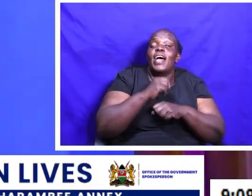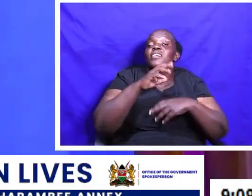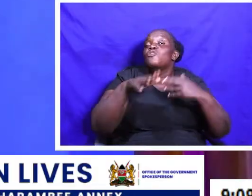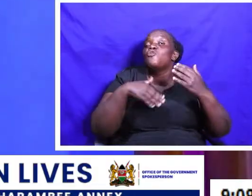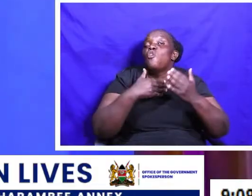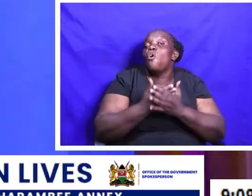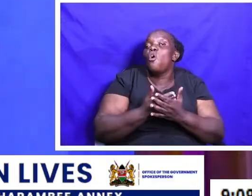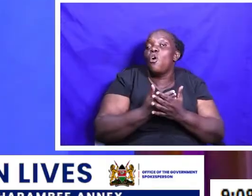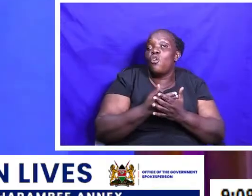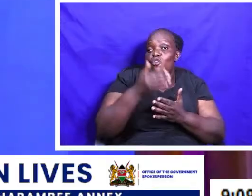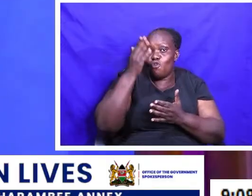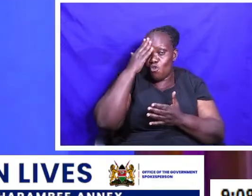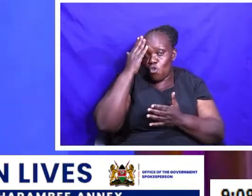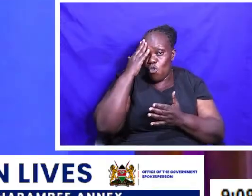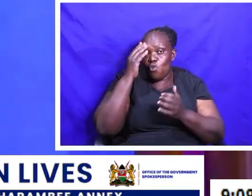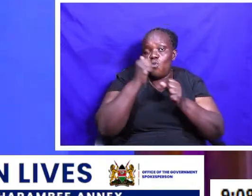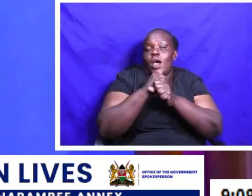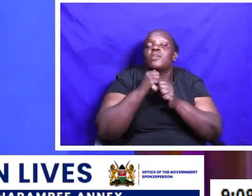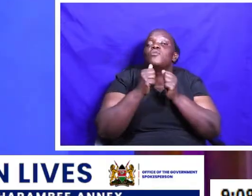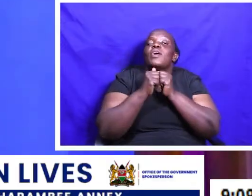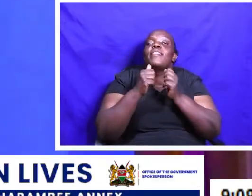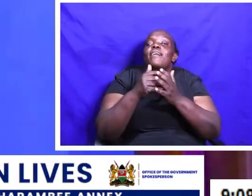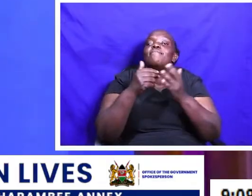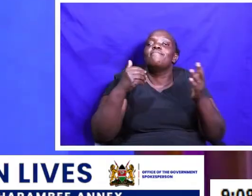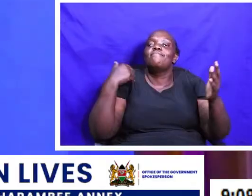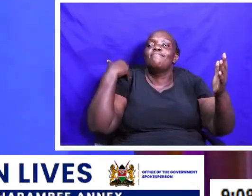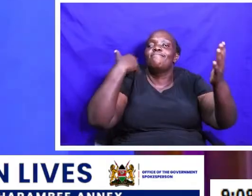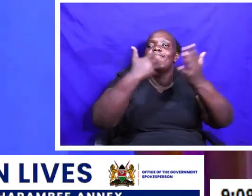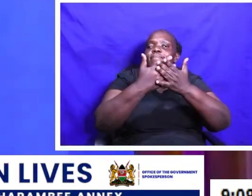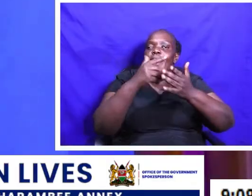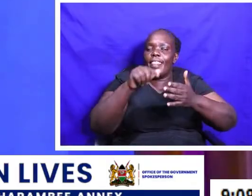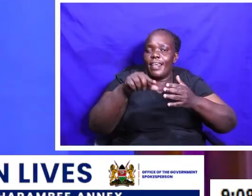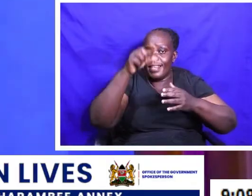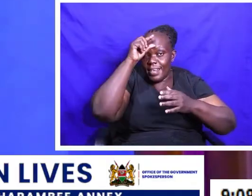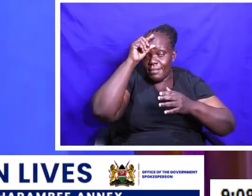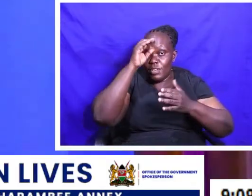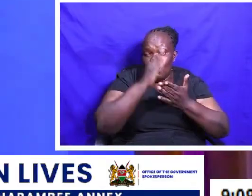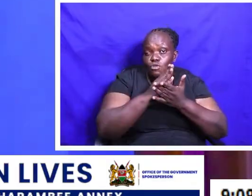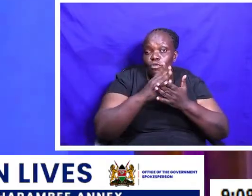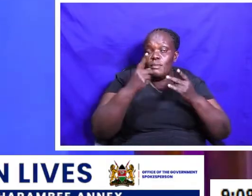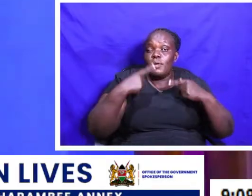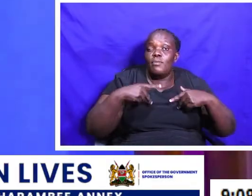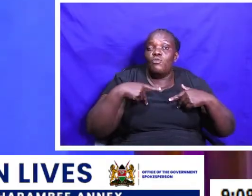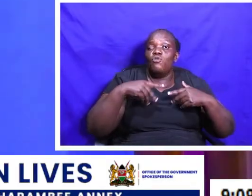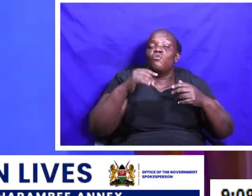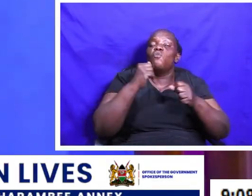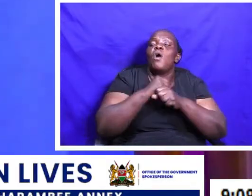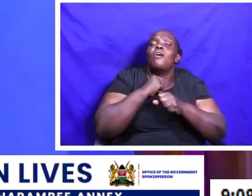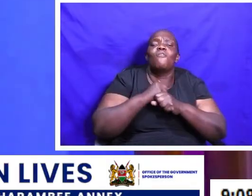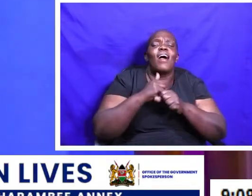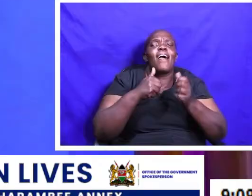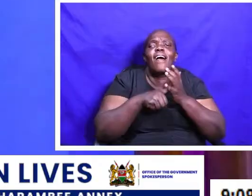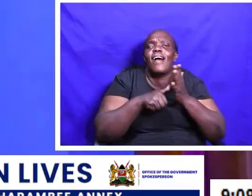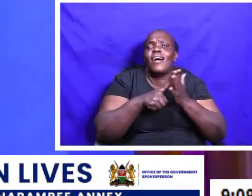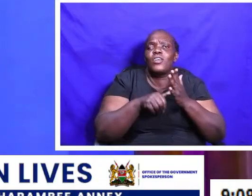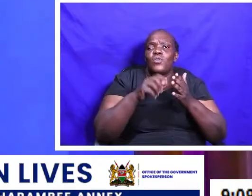ambao mimi nimeshirikiana nao katika hii serikali, ni watu wa bidii. Kila mtu